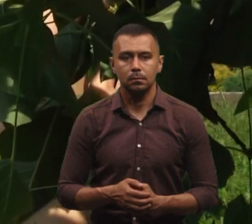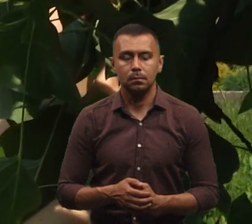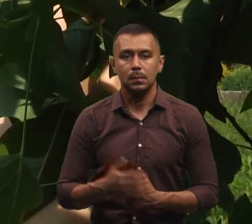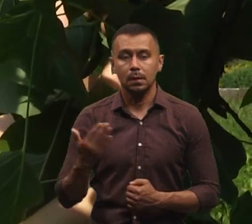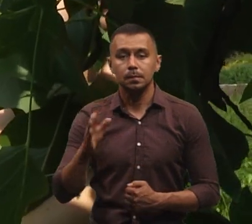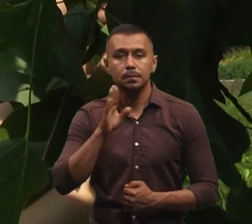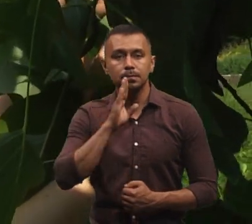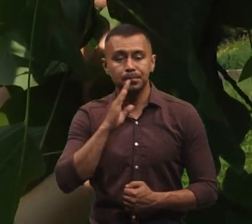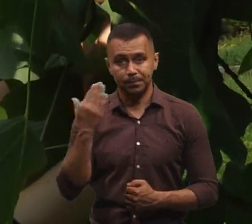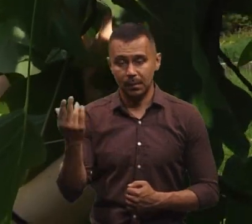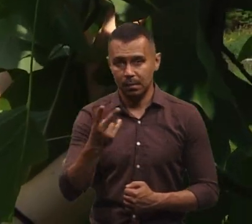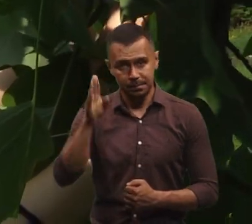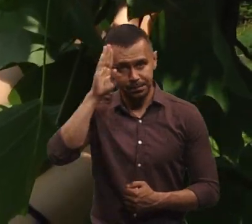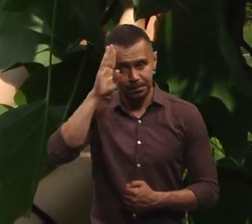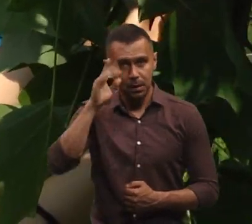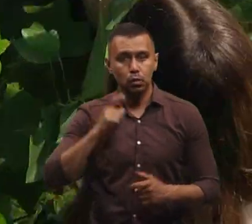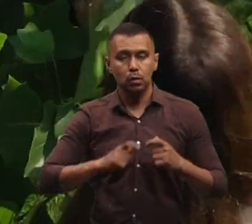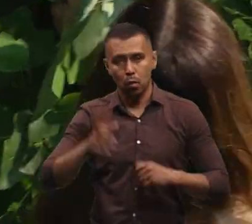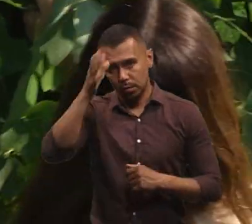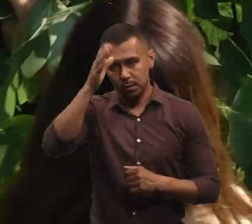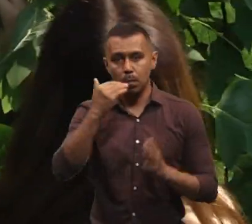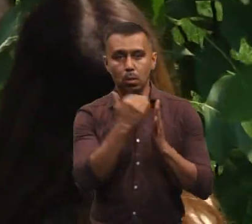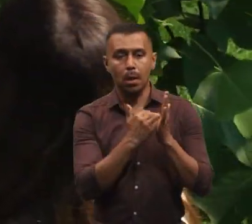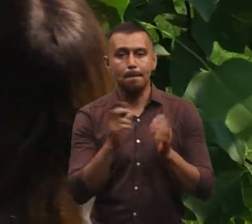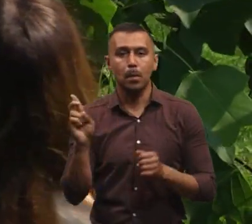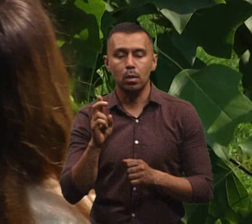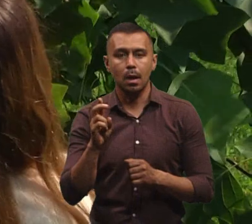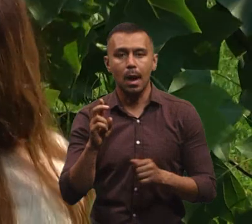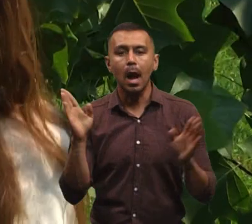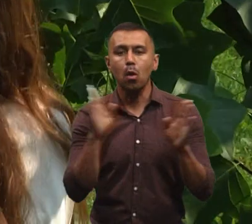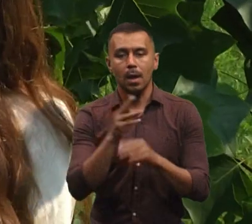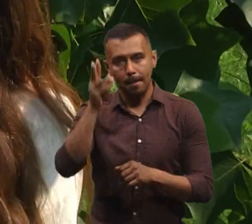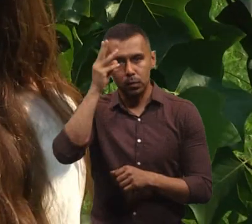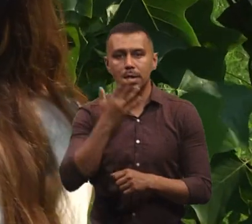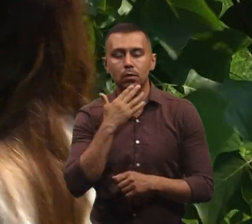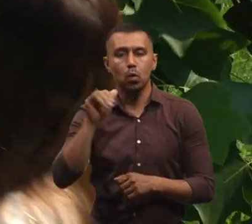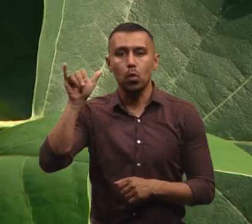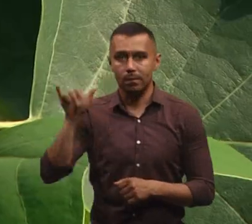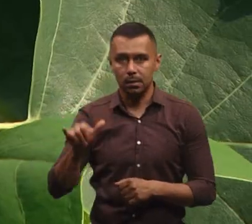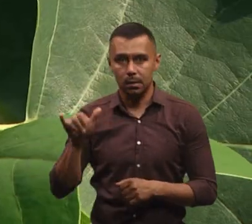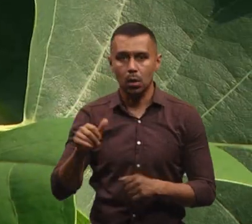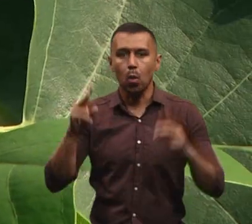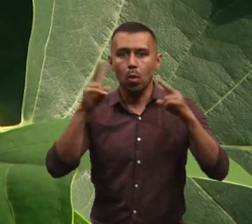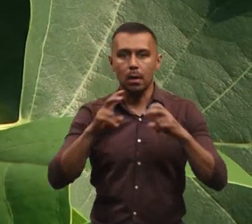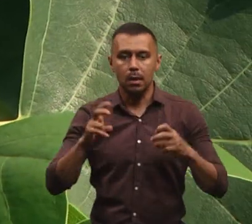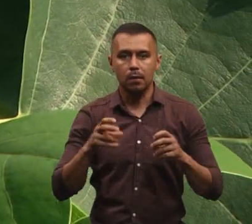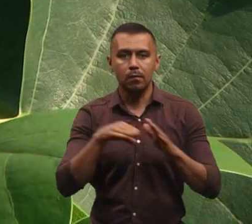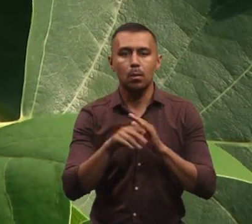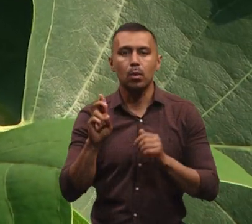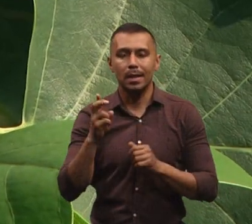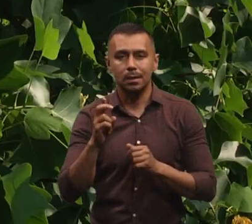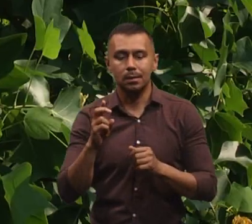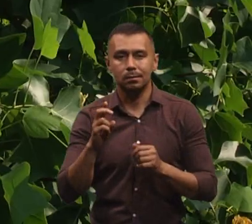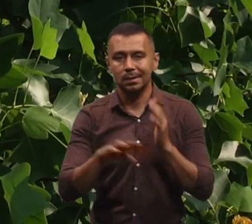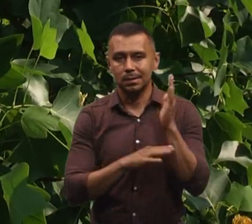Софія Симончук і Владислав Івахненко, студенти освітніх програм «Біологія та екологія» Хмельницького національного університету, розглядають у ботанічному саду